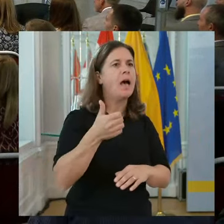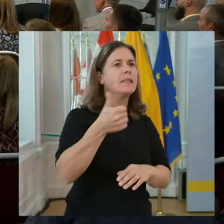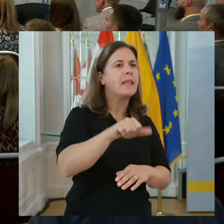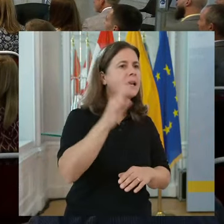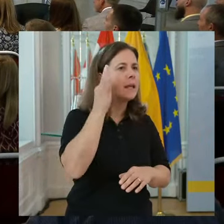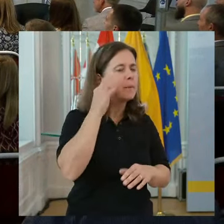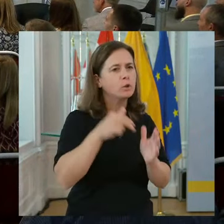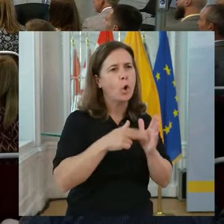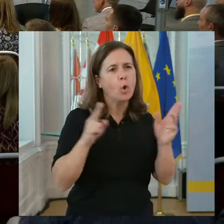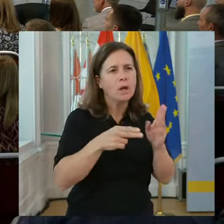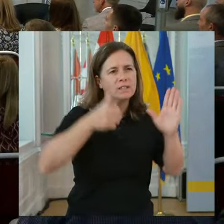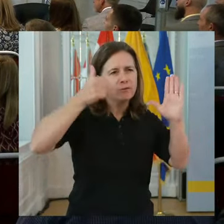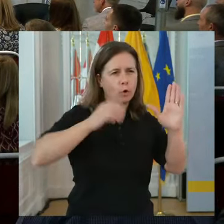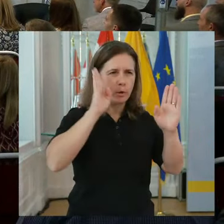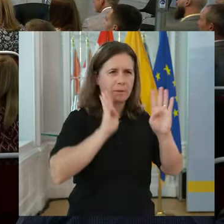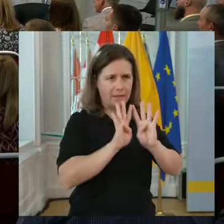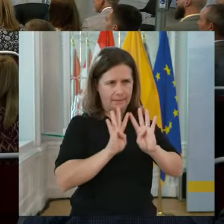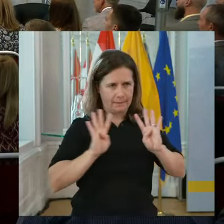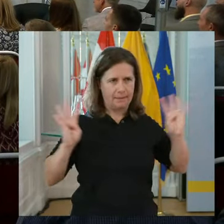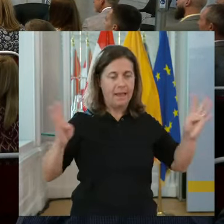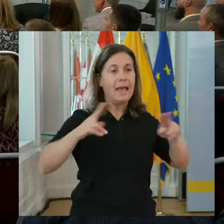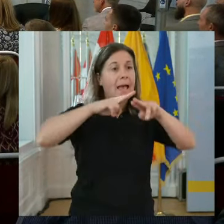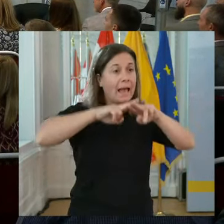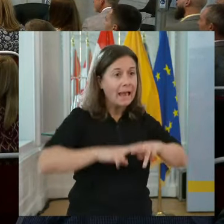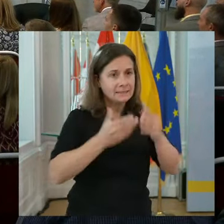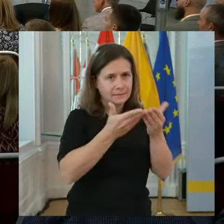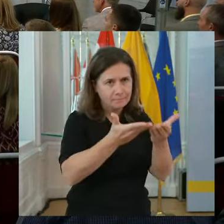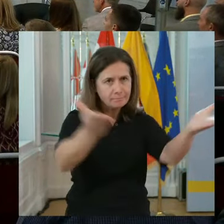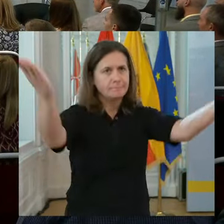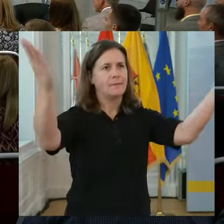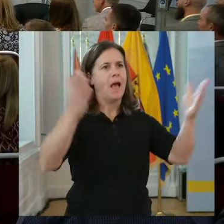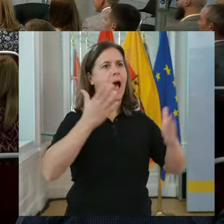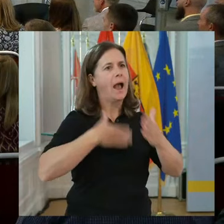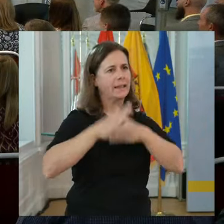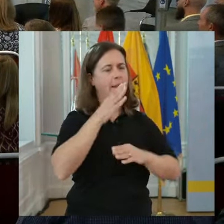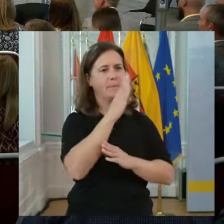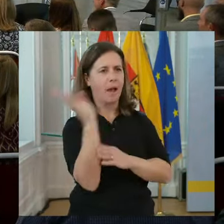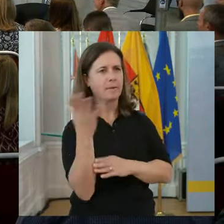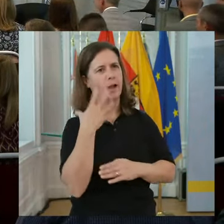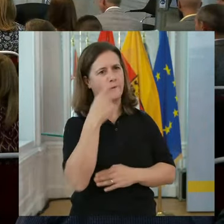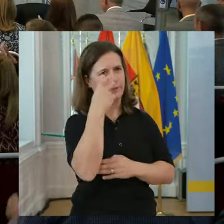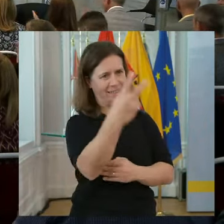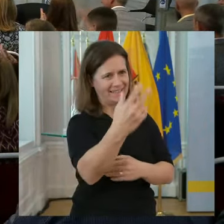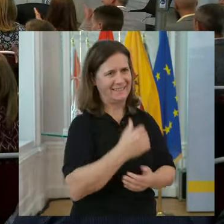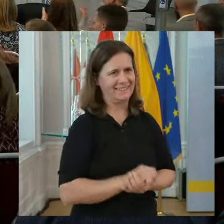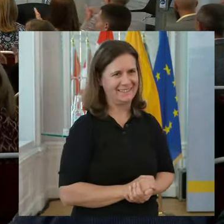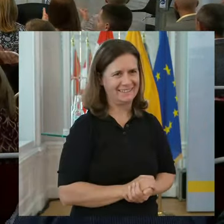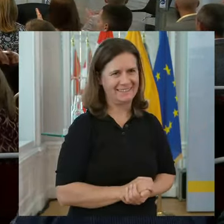wir noch zu einem kurzen Foto nach vorne bitten. Allen anderen einen angenehmen Nachmittag und auf Wiedersehen. Applaus